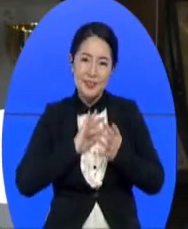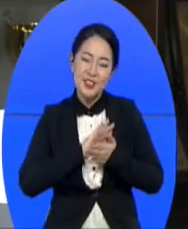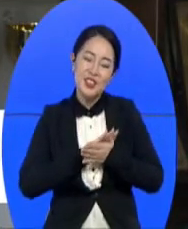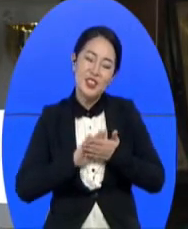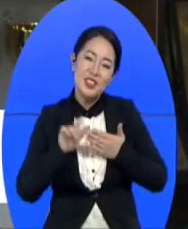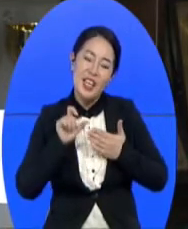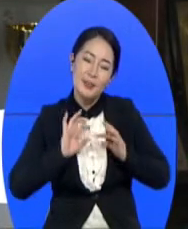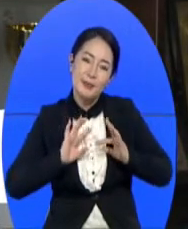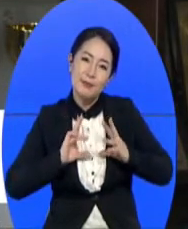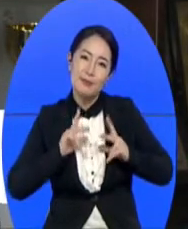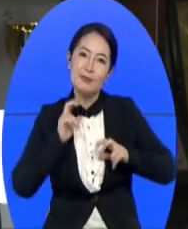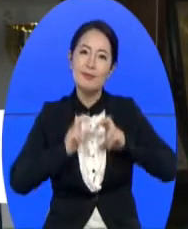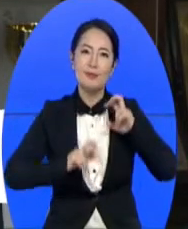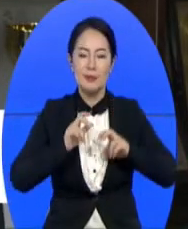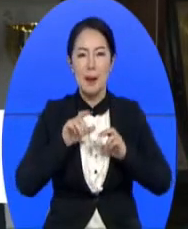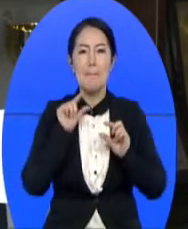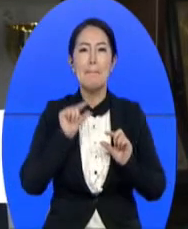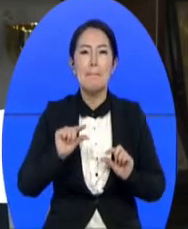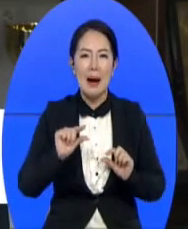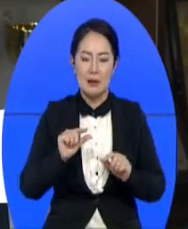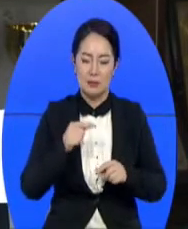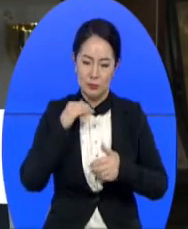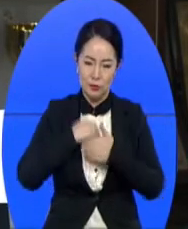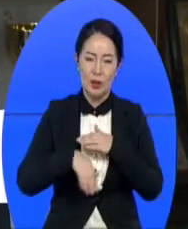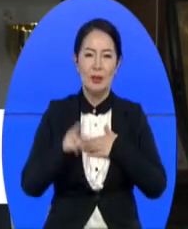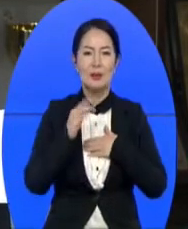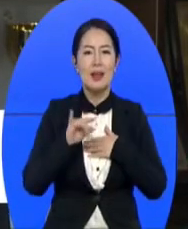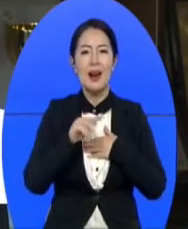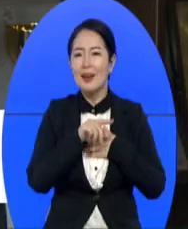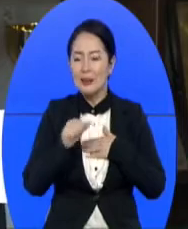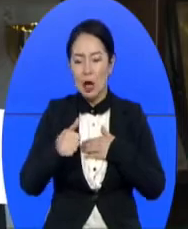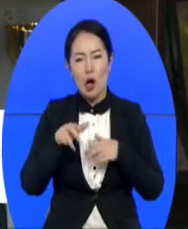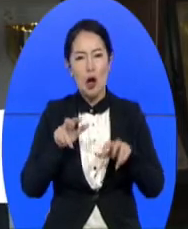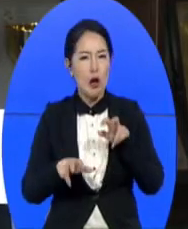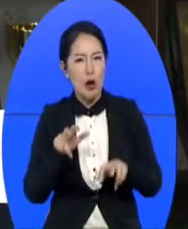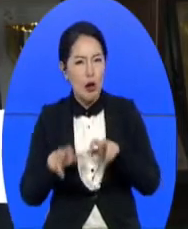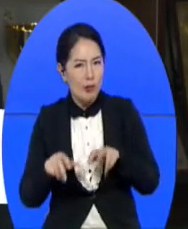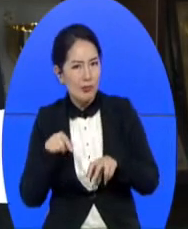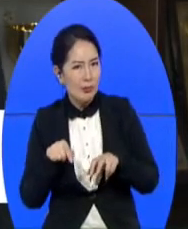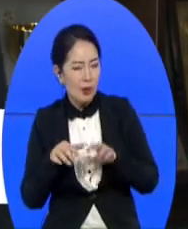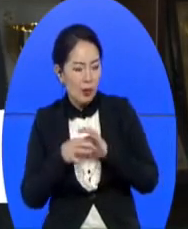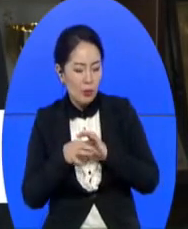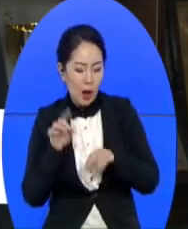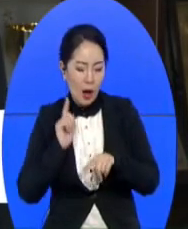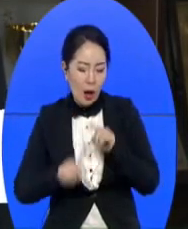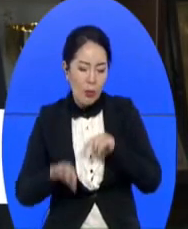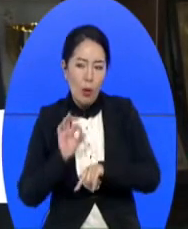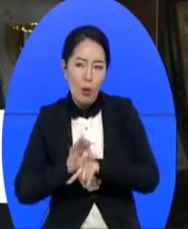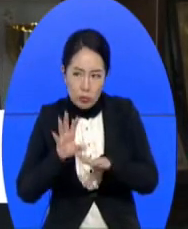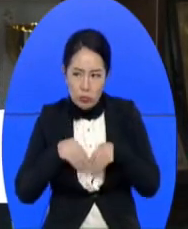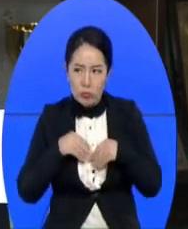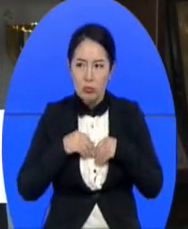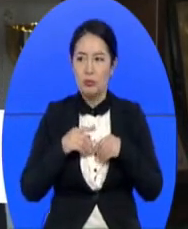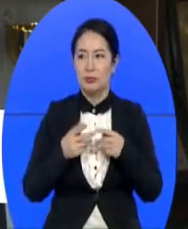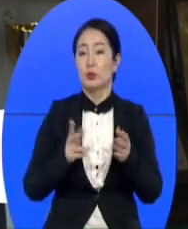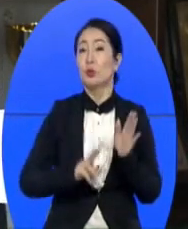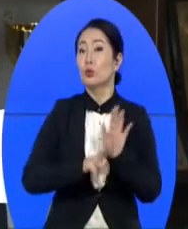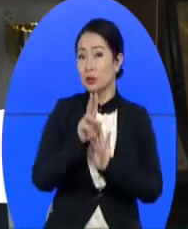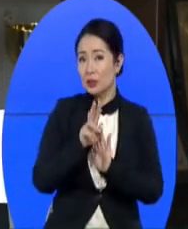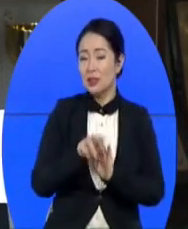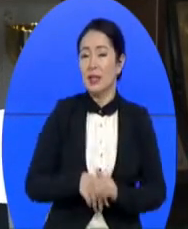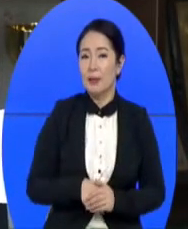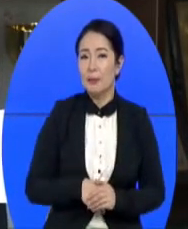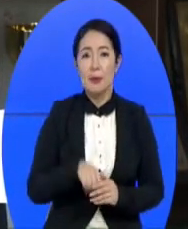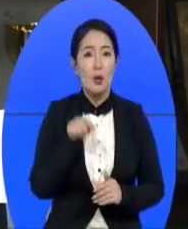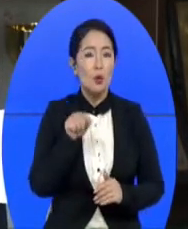үүсэхэд багасдаг. За тархлааны үйл ажиллагаа доогдлолд ордогоос хамааруулаад бол өвчлөлд одоо өртөмтгий байдал үүсгдэг.